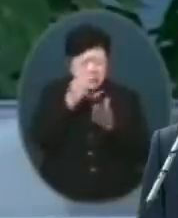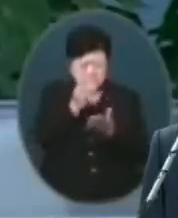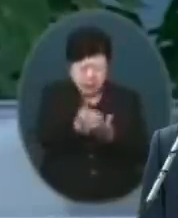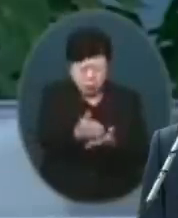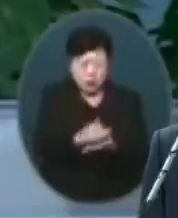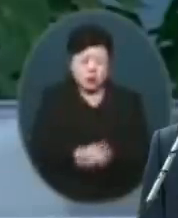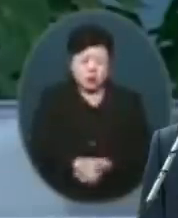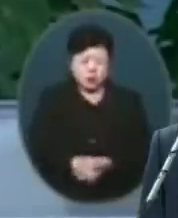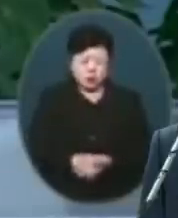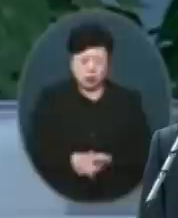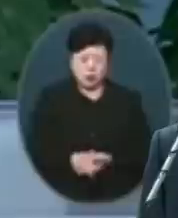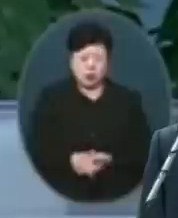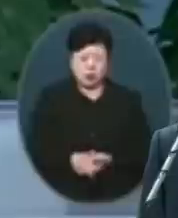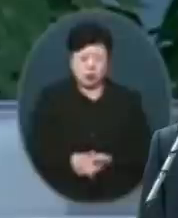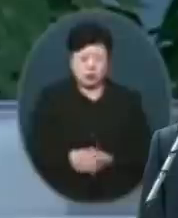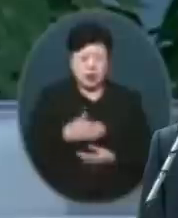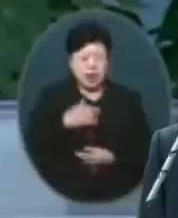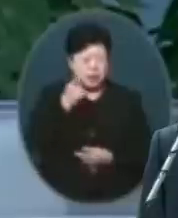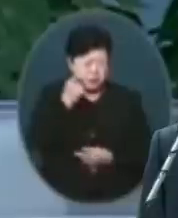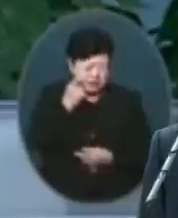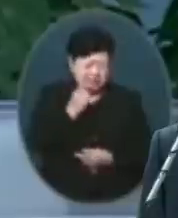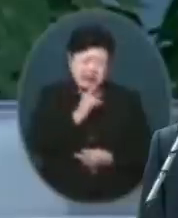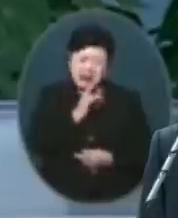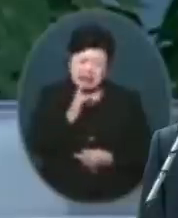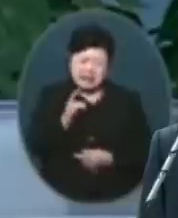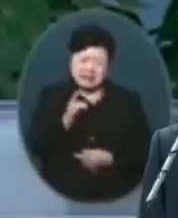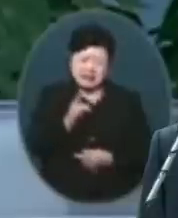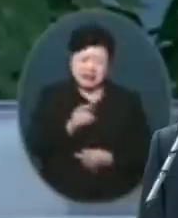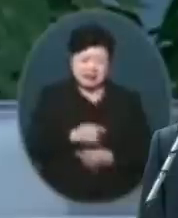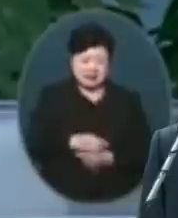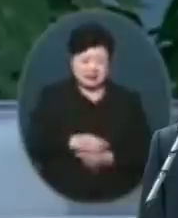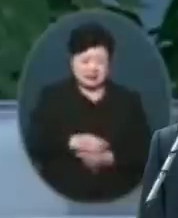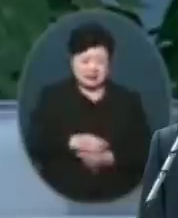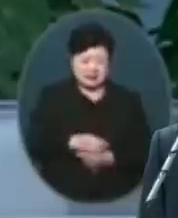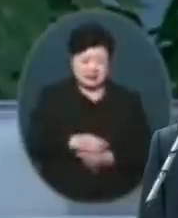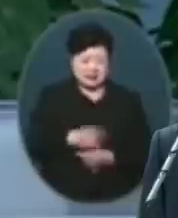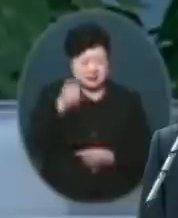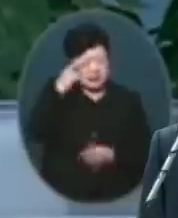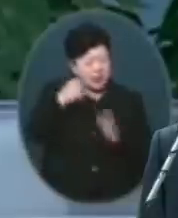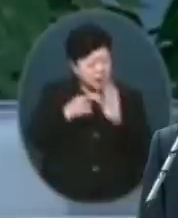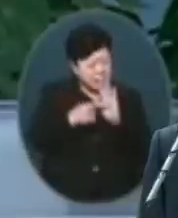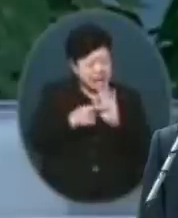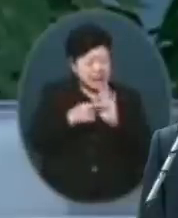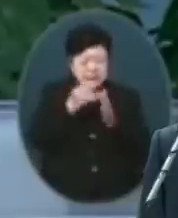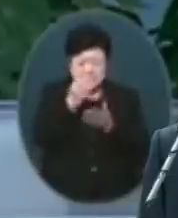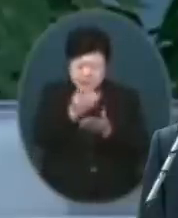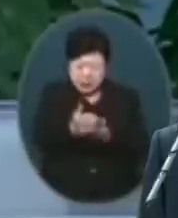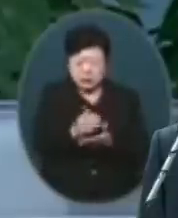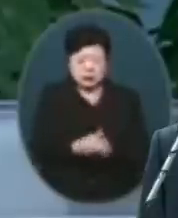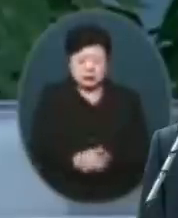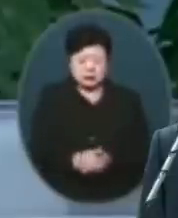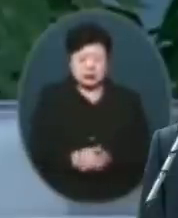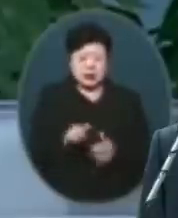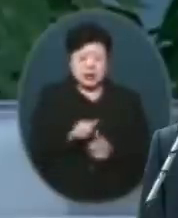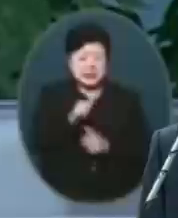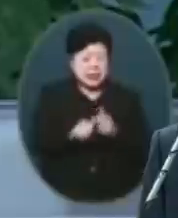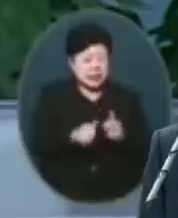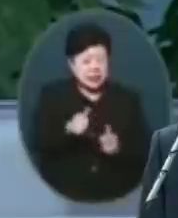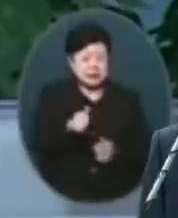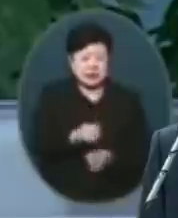되겠습니다. 나는 못한다, 안 된다, 할 수 없다고 부정적인 생각을 하면 같이 계신